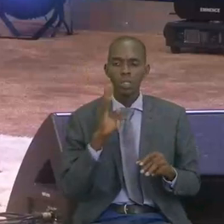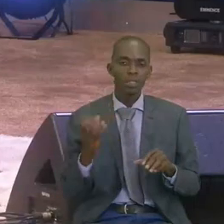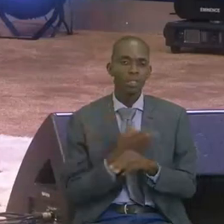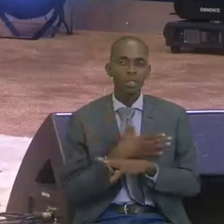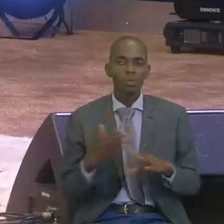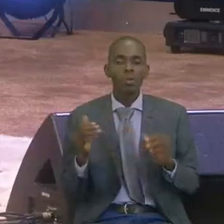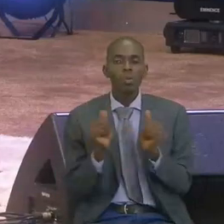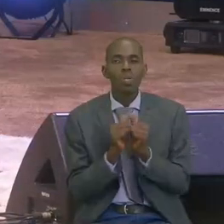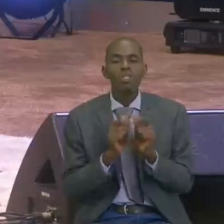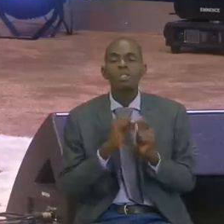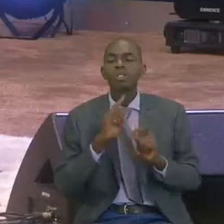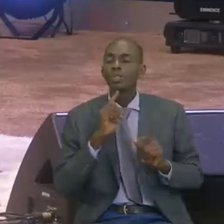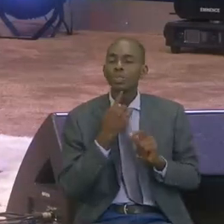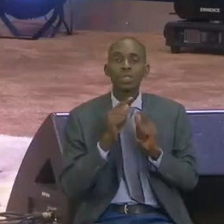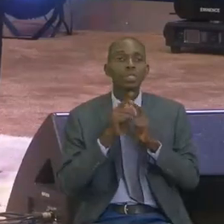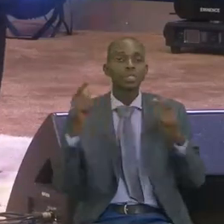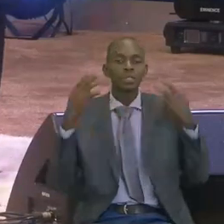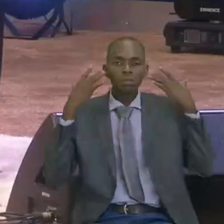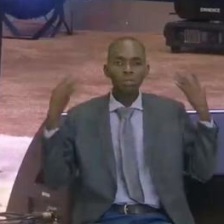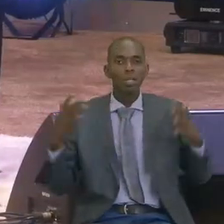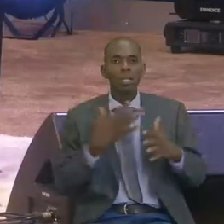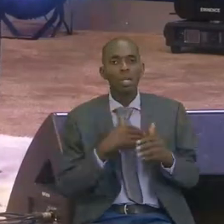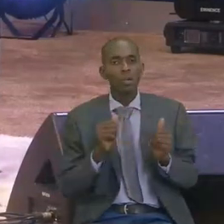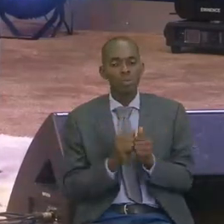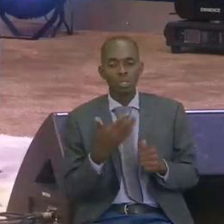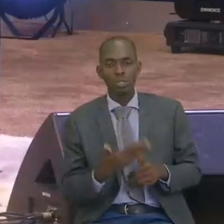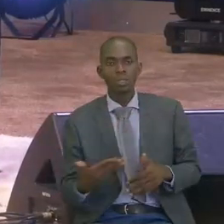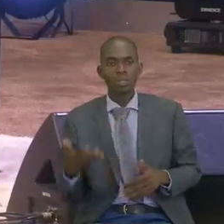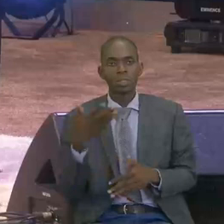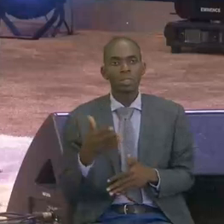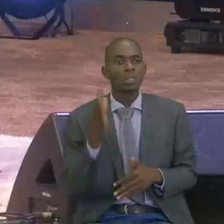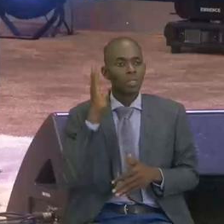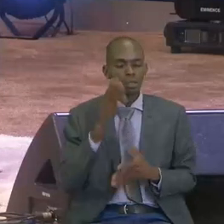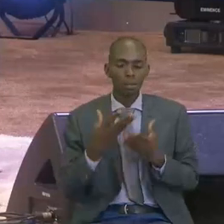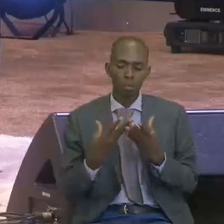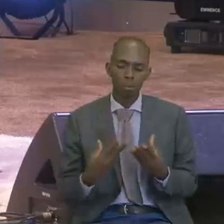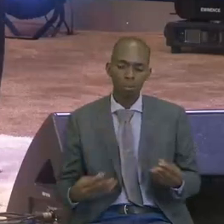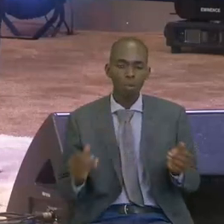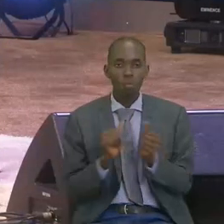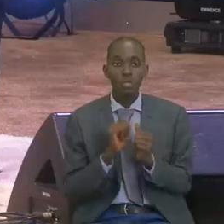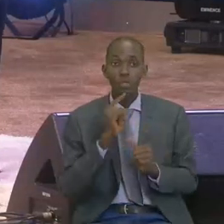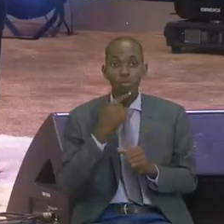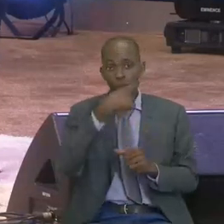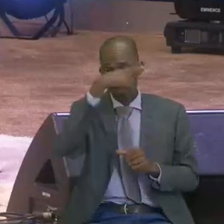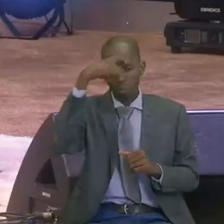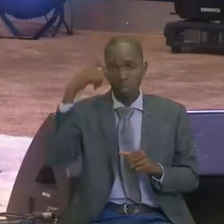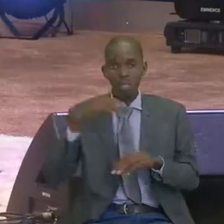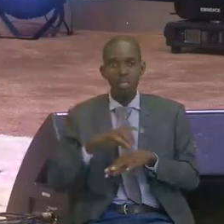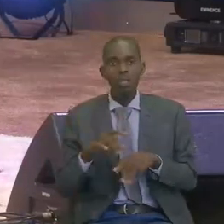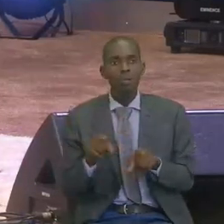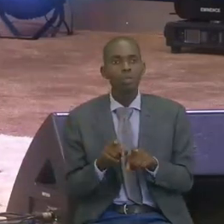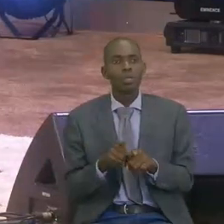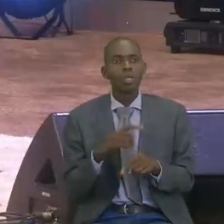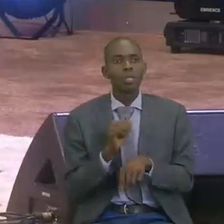tout passeront. Et les éléments embrasés se dissoudront. Et la terre avec les œuvres qu'elle